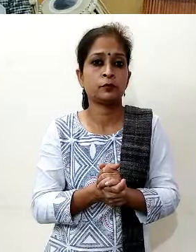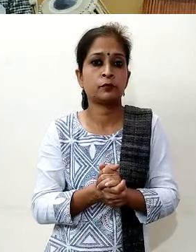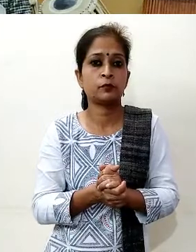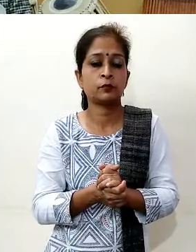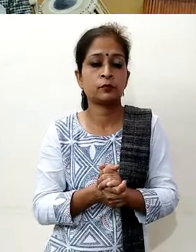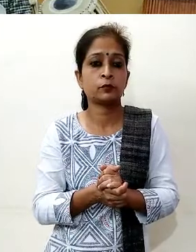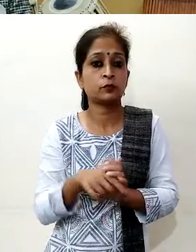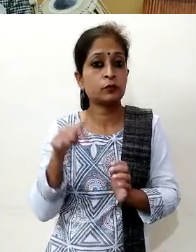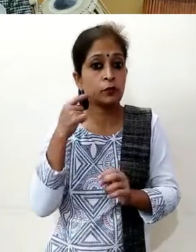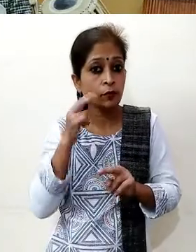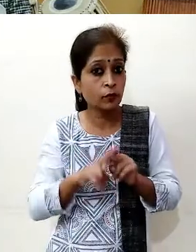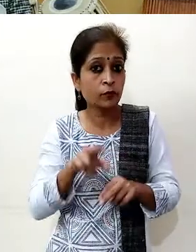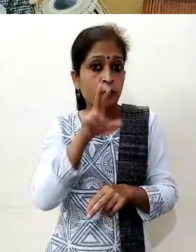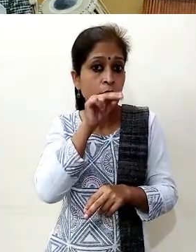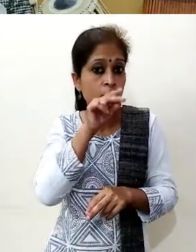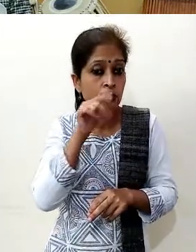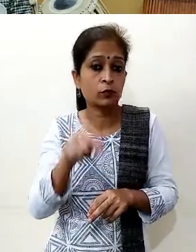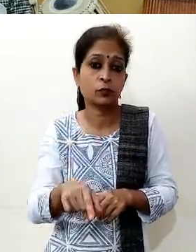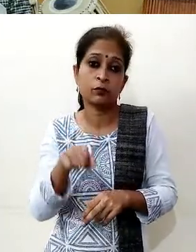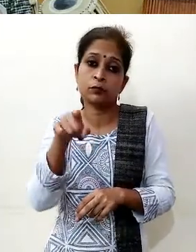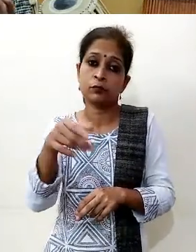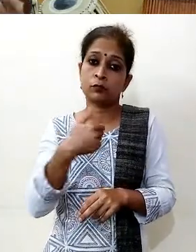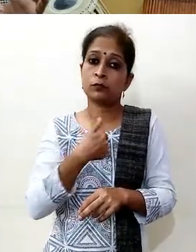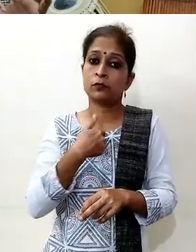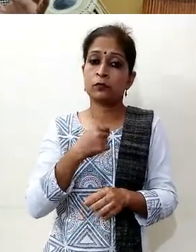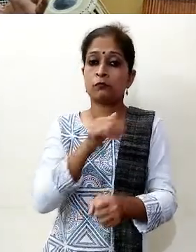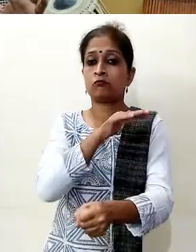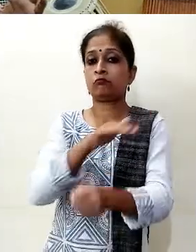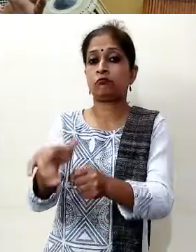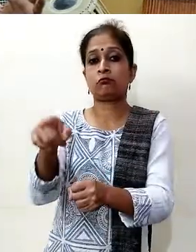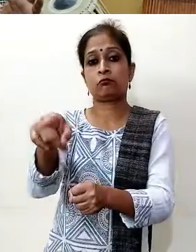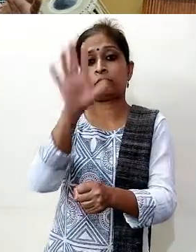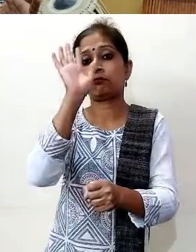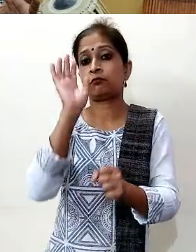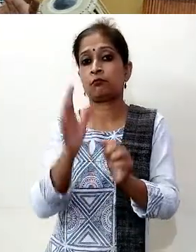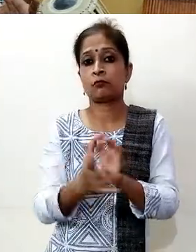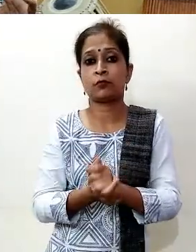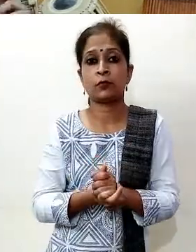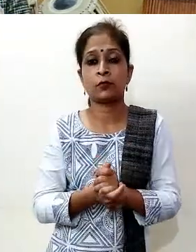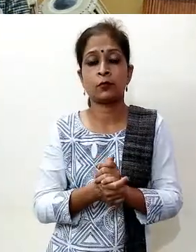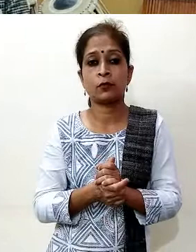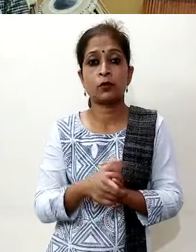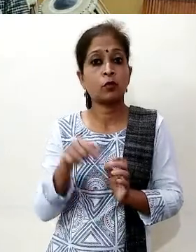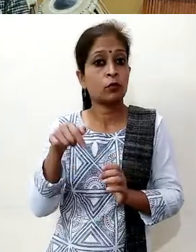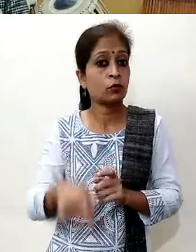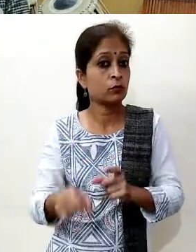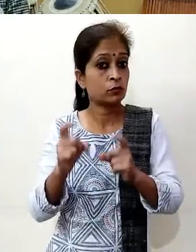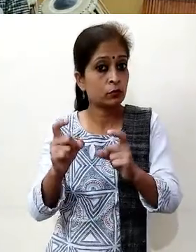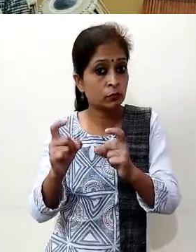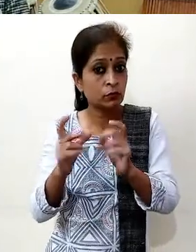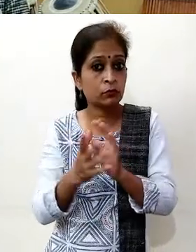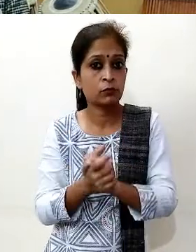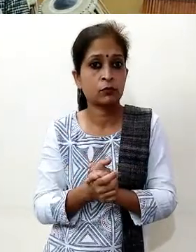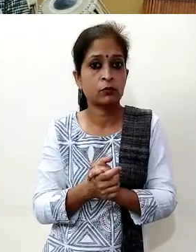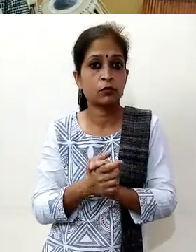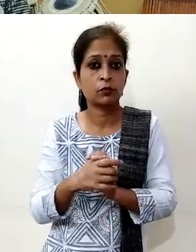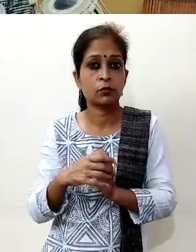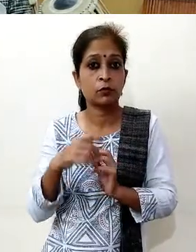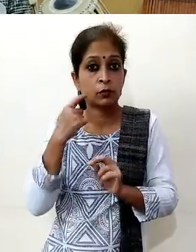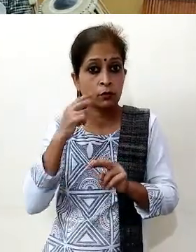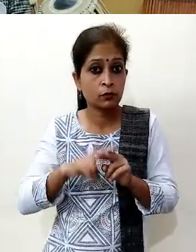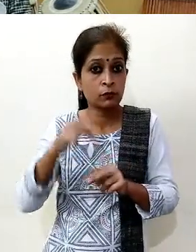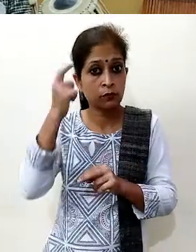क्योंकि अगर तू बोला तो तुम्हारे सर के टुकड़े टुकड़े हो जाएंगे। और ये ध्यान रखना कि दिमाग में अगर कोई बात आ